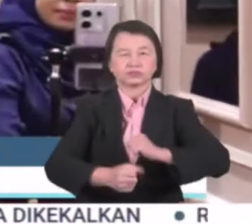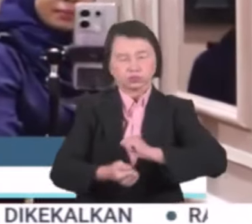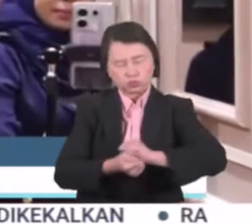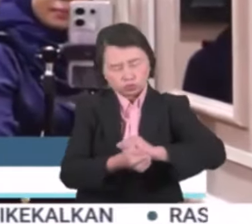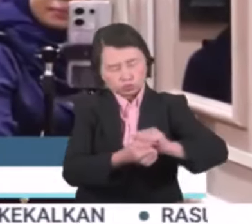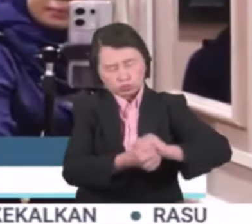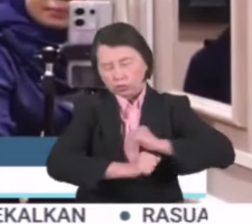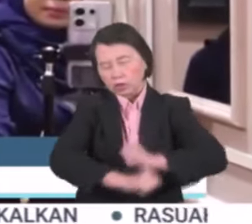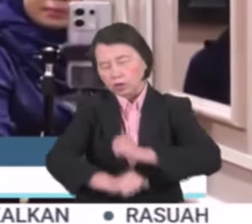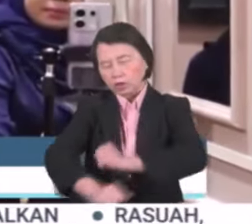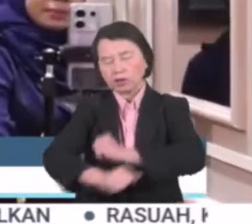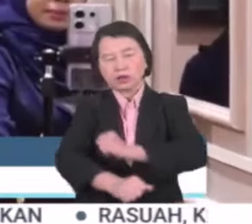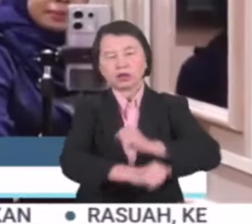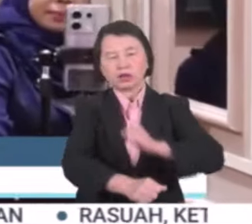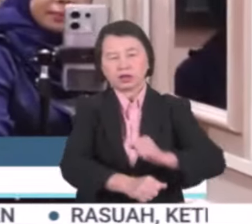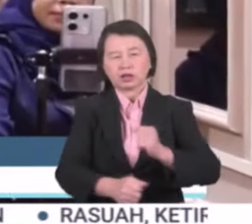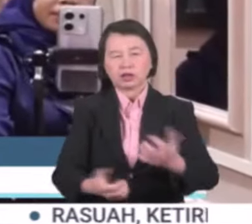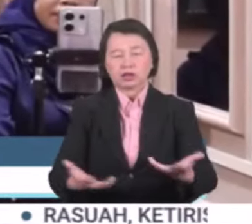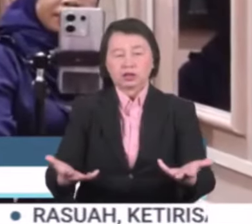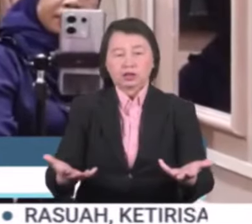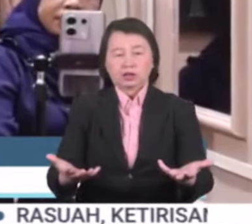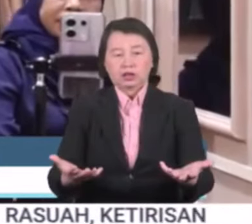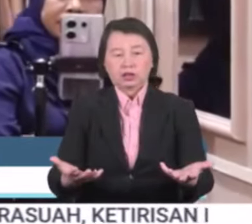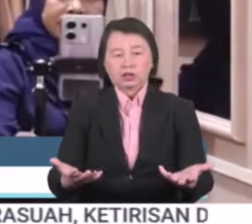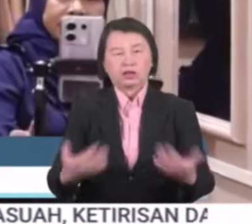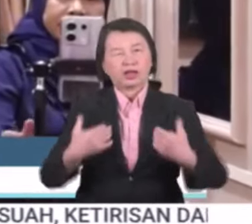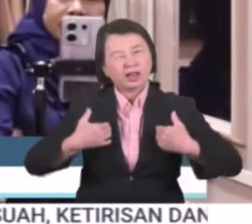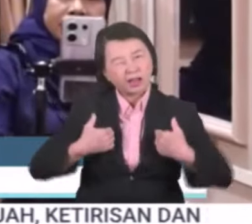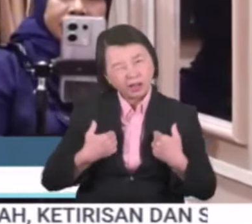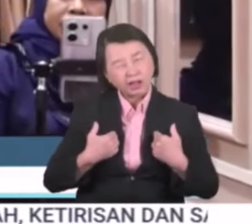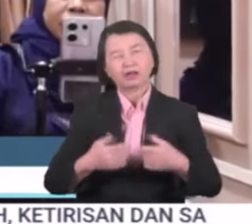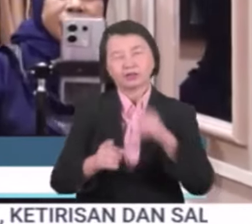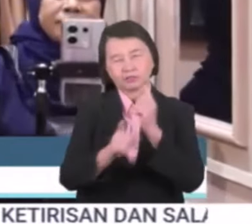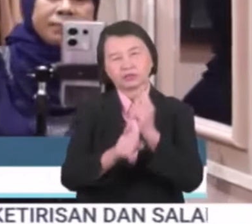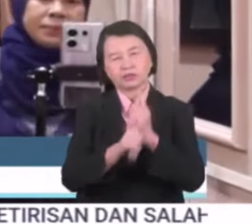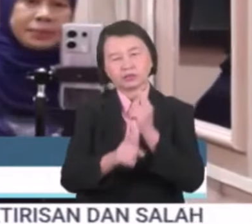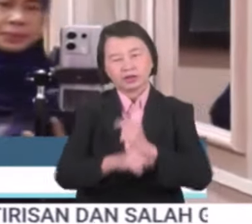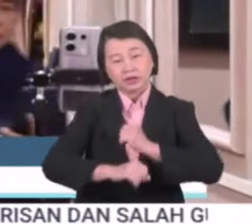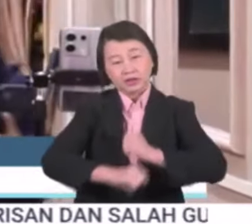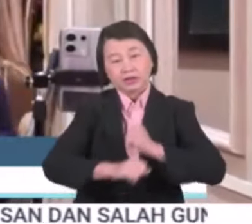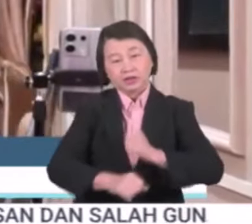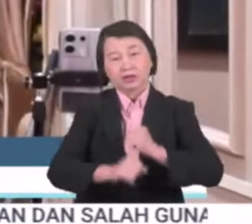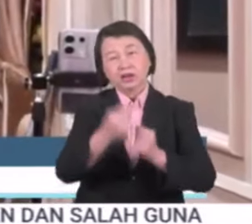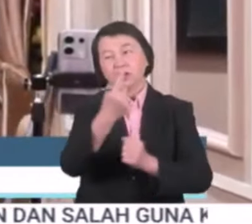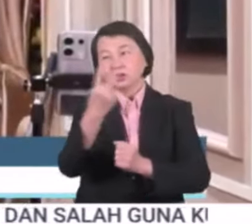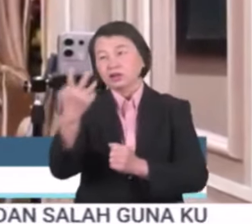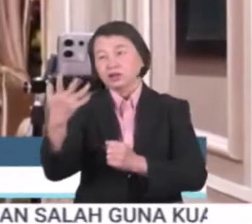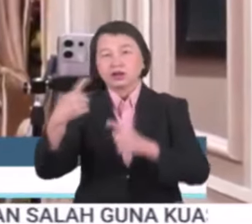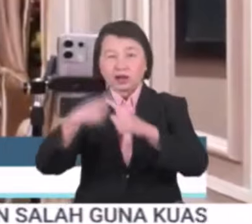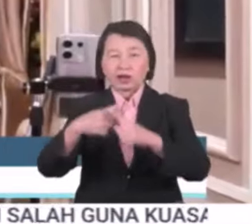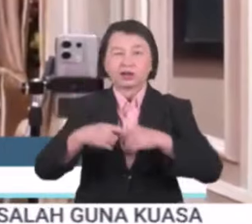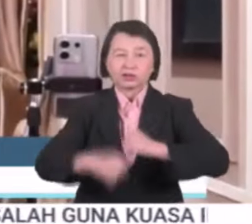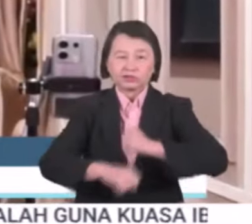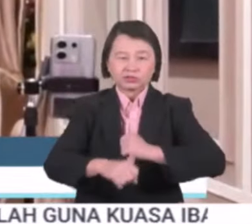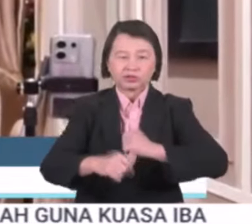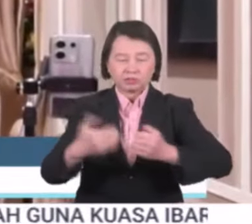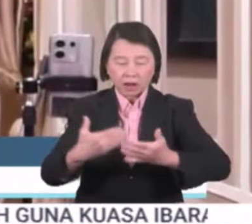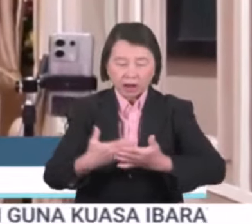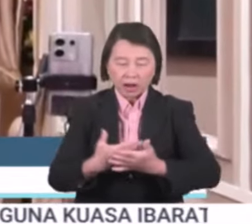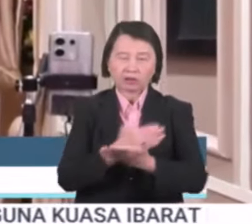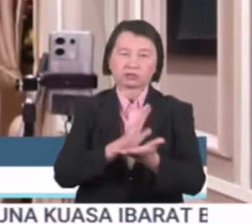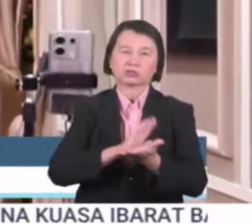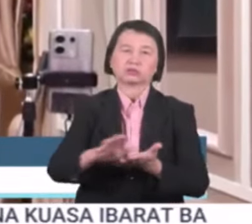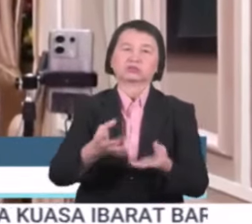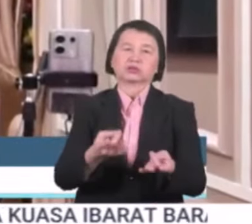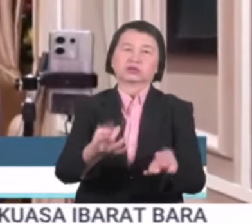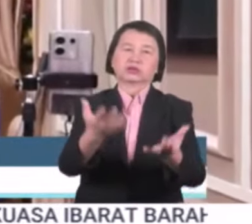kan. Ha, jadi kena bersihkan semua tu, cuci, lepas tu nanti 2-3 kali cuci jugalah pasal air dia bau. Ha,